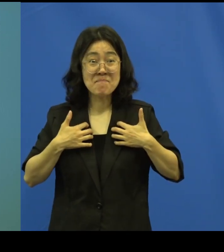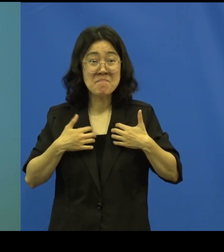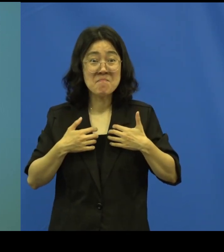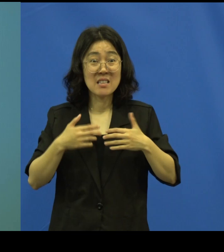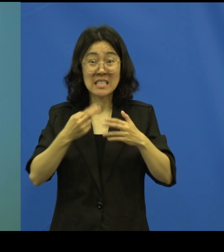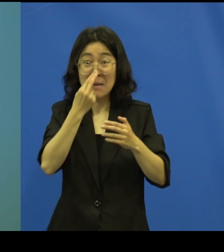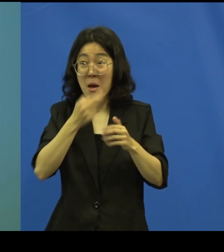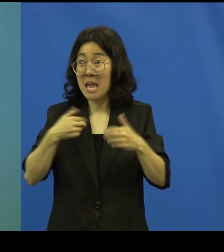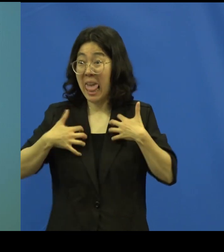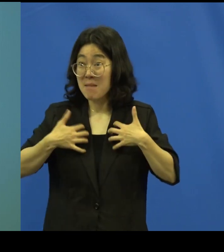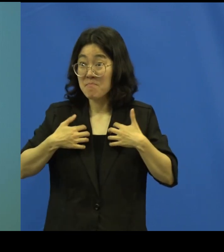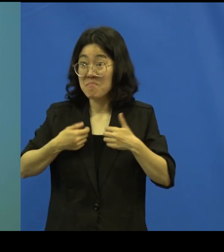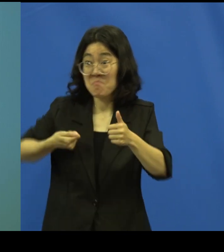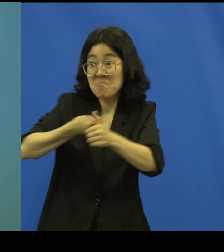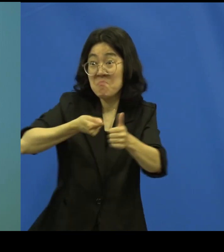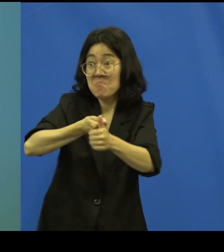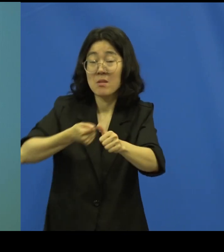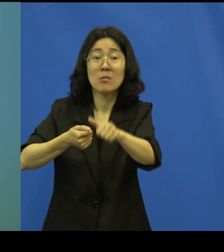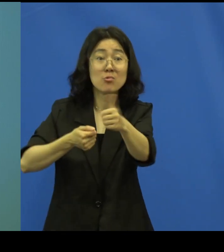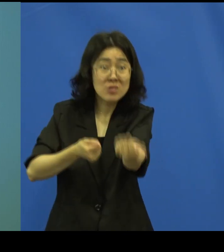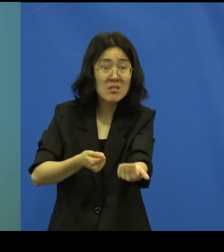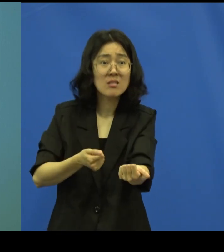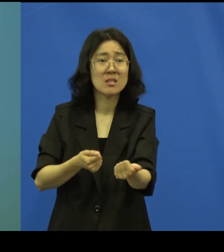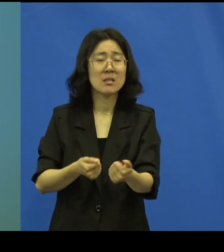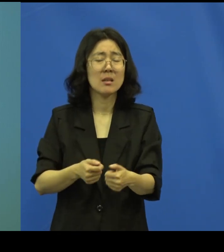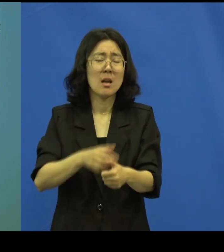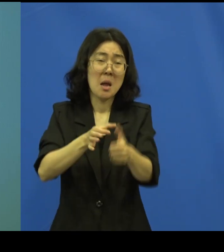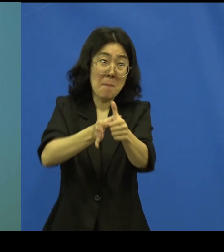그것이 예배라는 사실을 입증해 주신 것이죠.